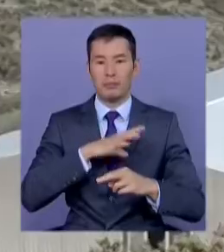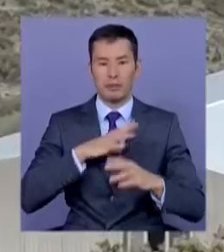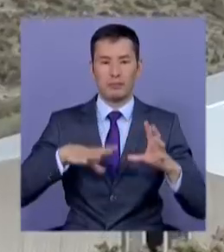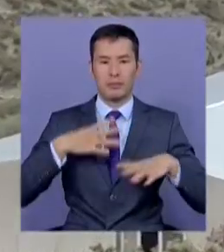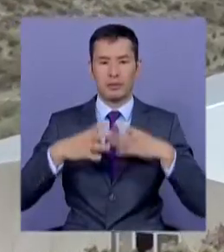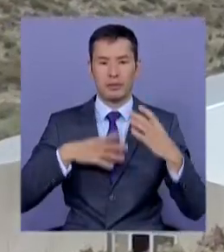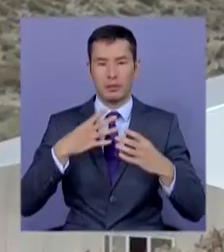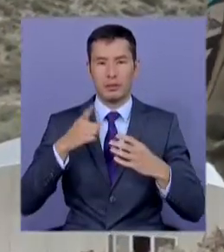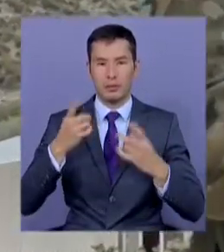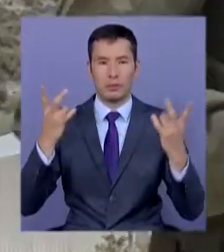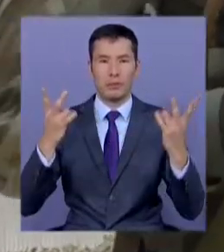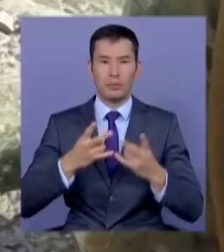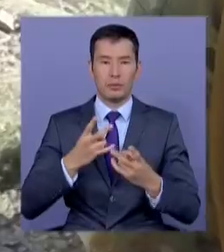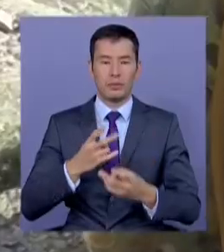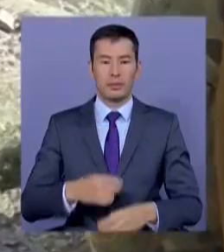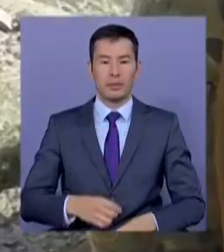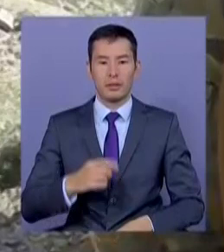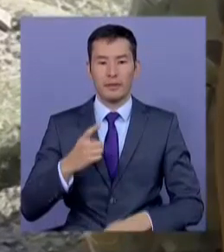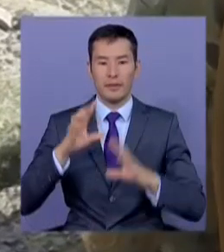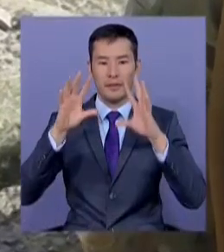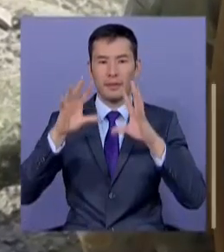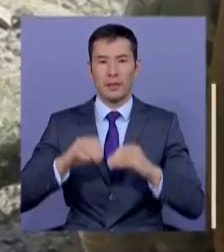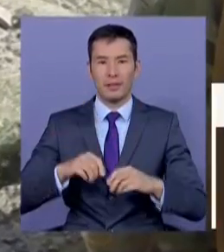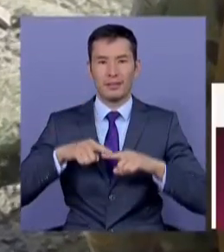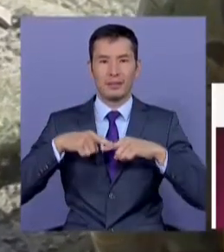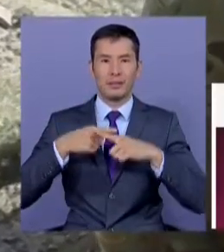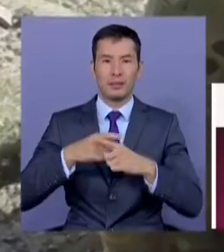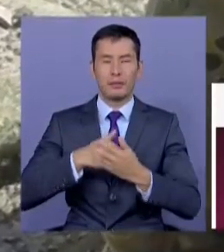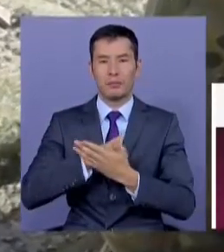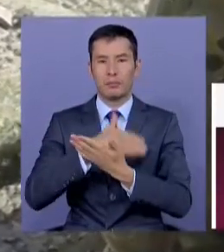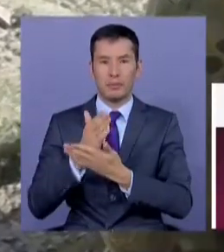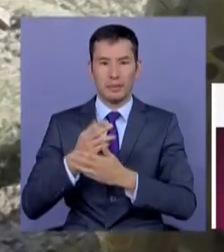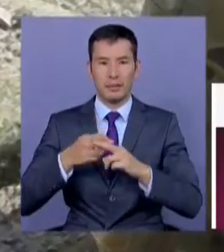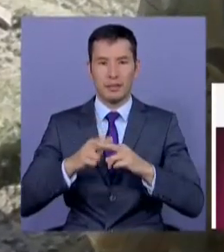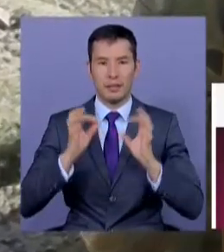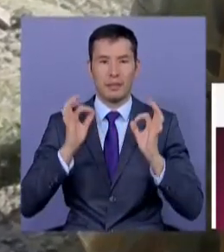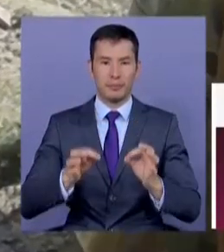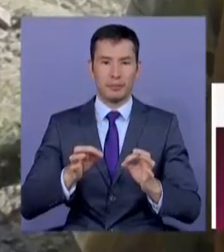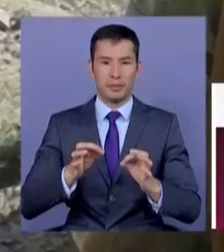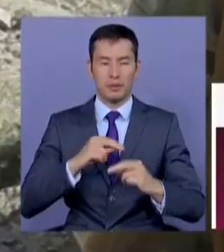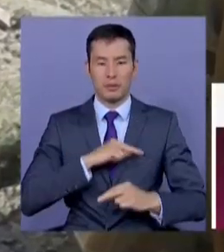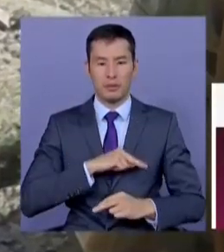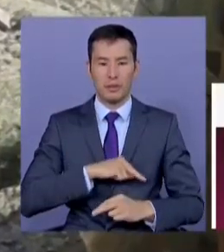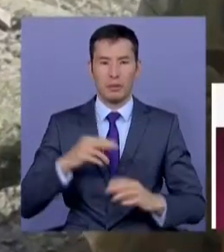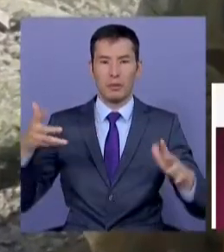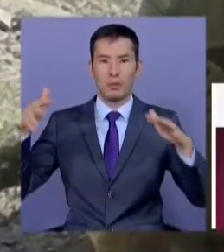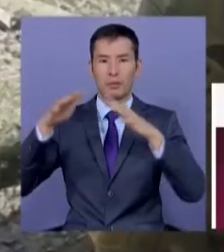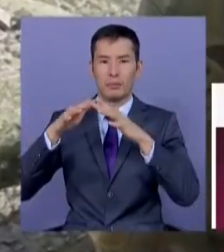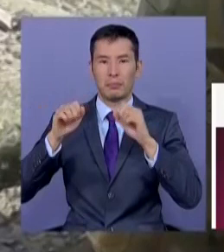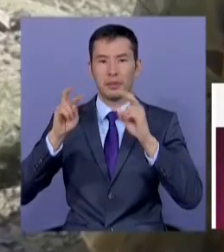дайындау үшін керемет мүмкіндік болса керек. Барлық жеке құрам толықтай дұрыс меңгеріп, таулы аумақтан